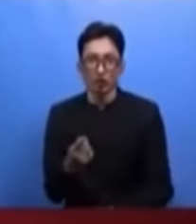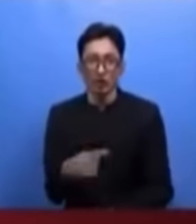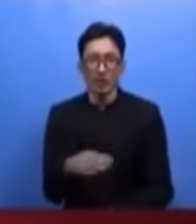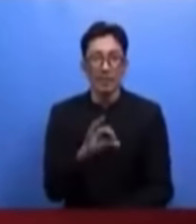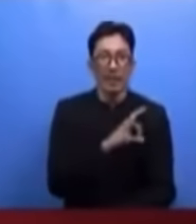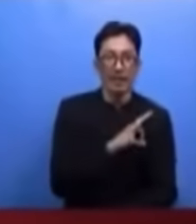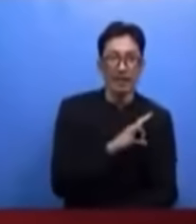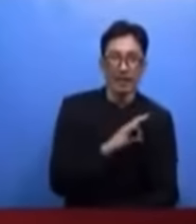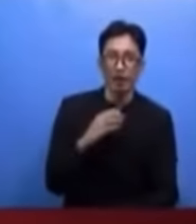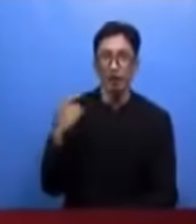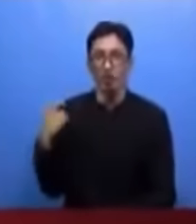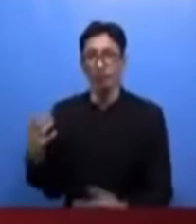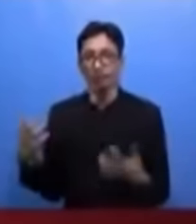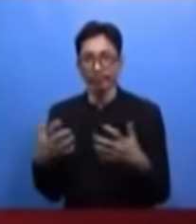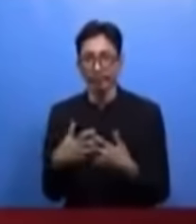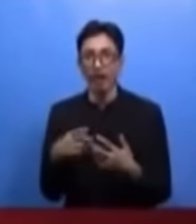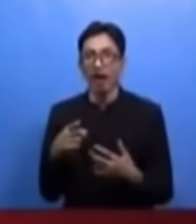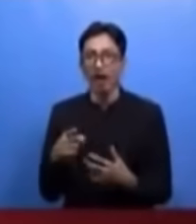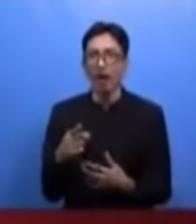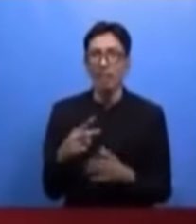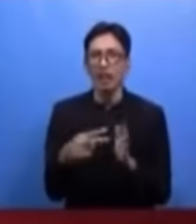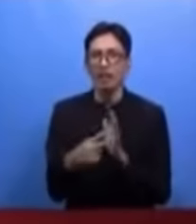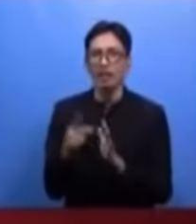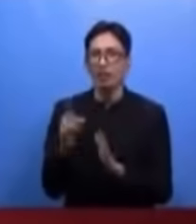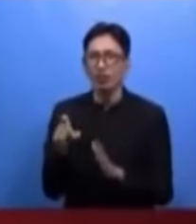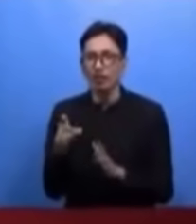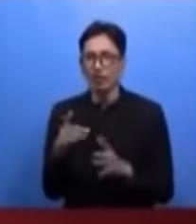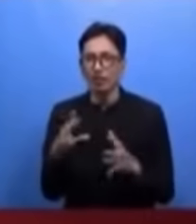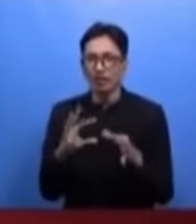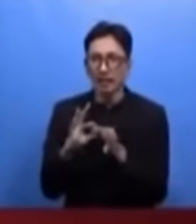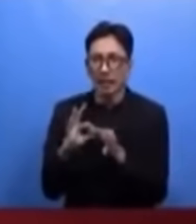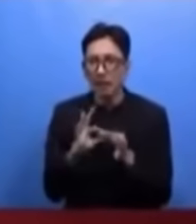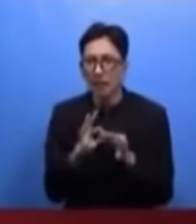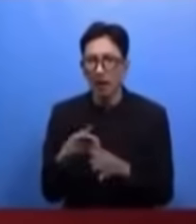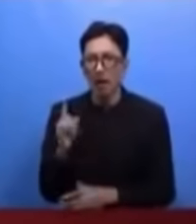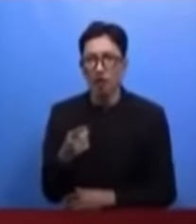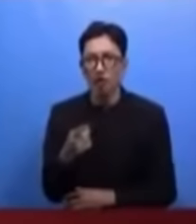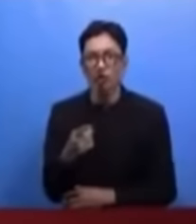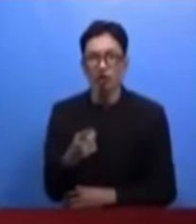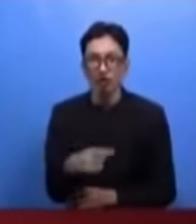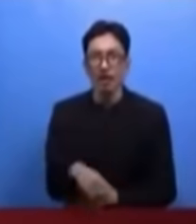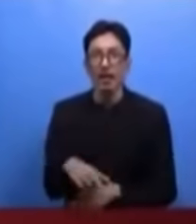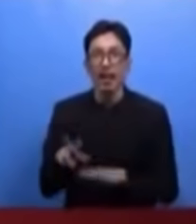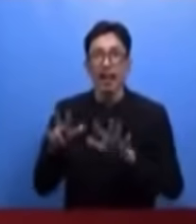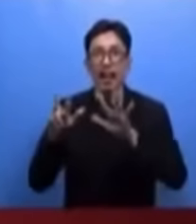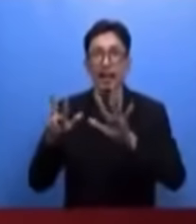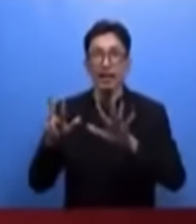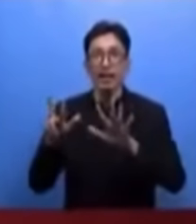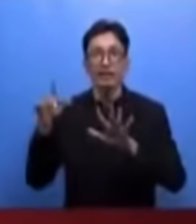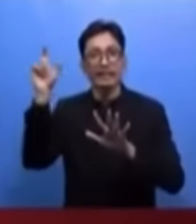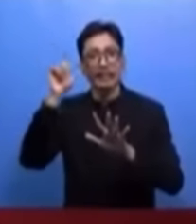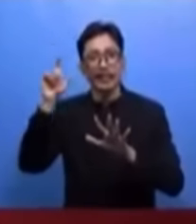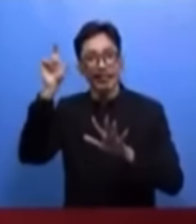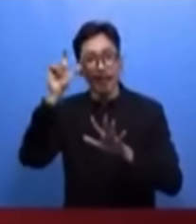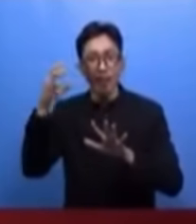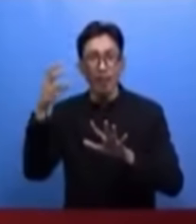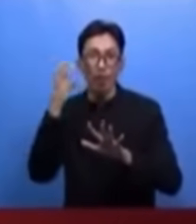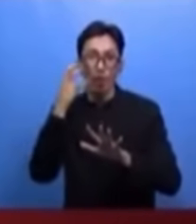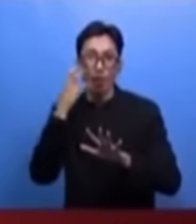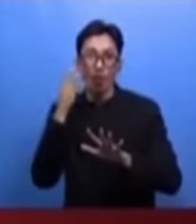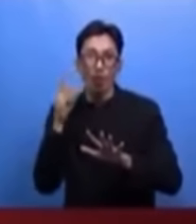gubernur. Fungsional berarti ada dekonsentrasi. Nah, maka 8 cita dari Prabowo